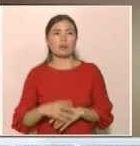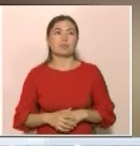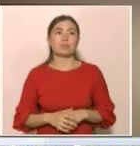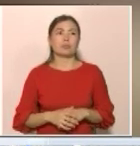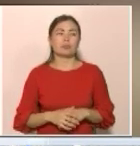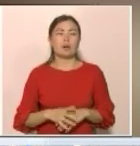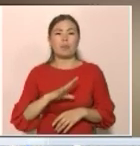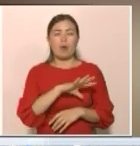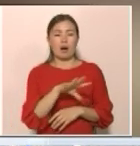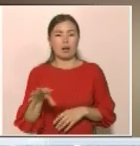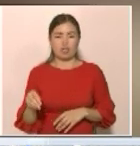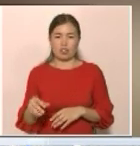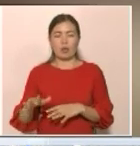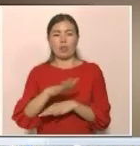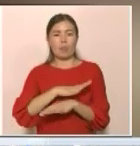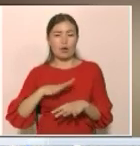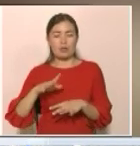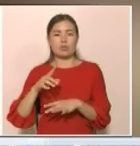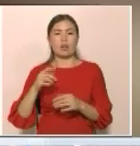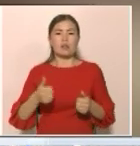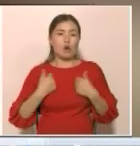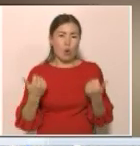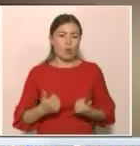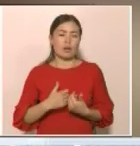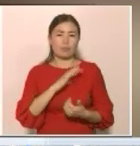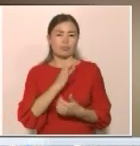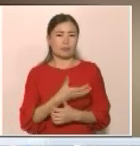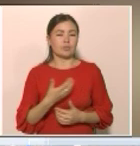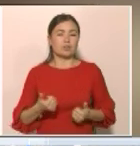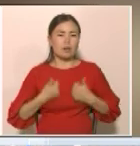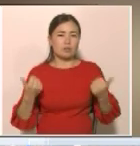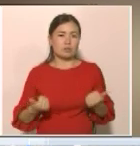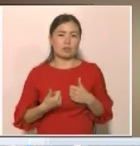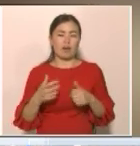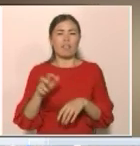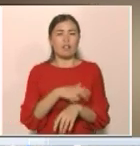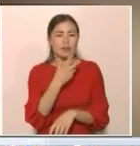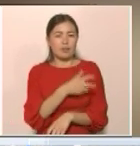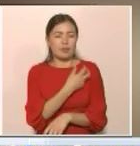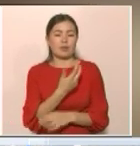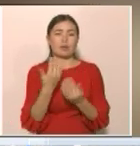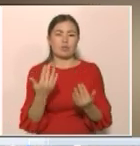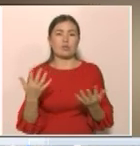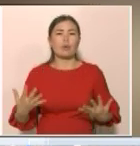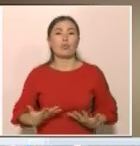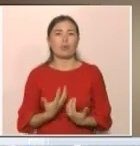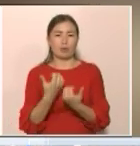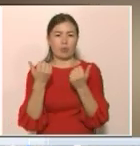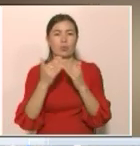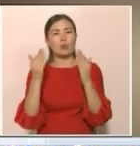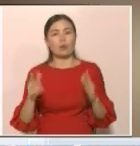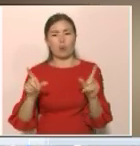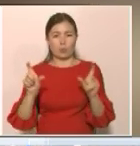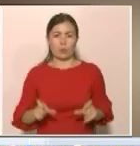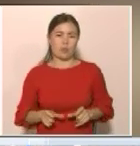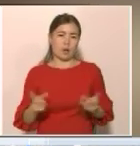ауырған халықты емдеуге барша өз күш жігерлерін салып жатқан дәрігерлерімізді қолдап үйде